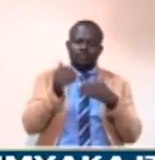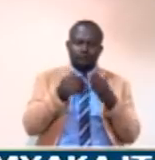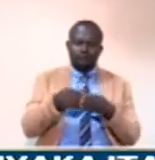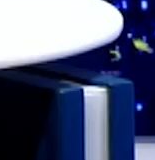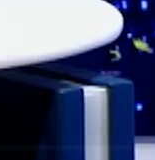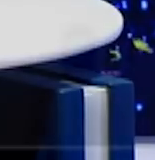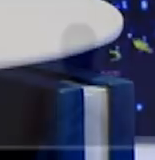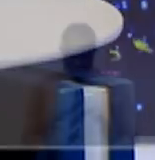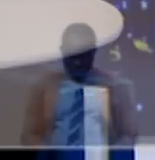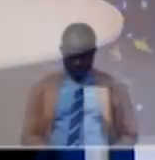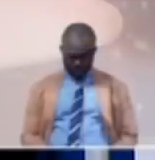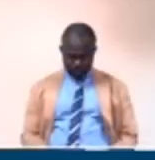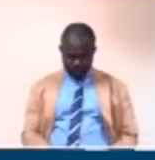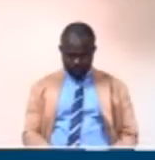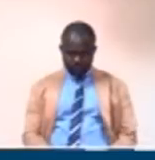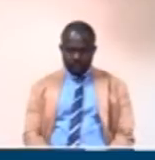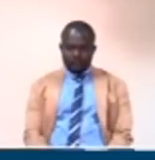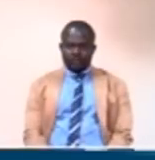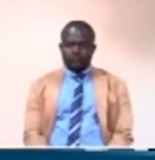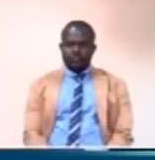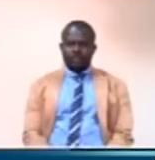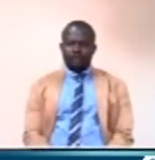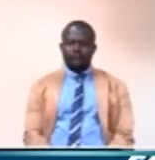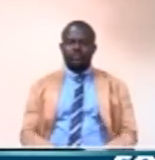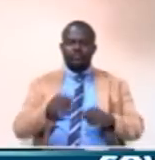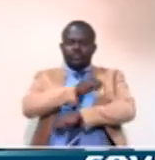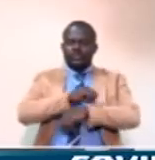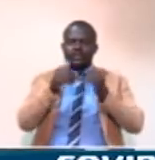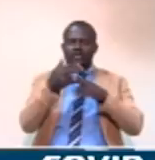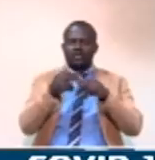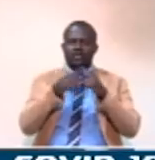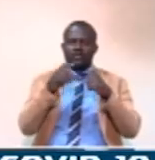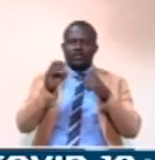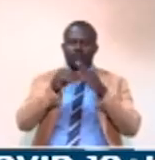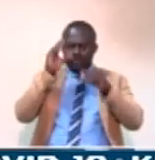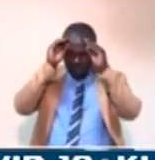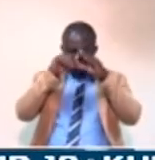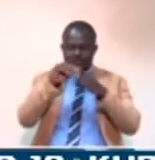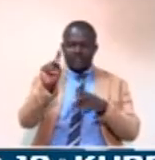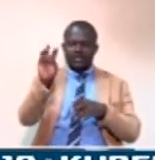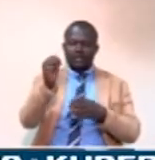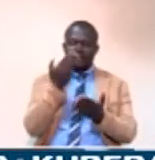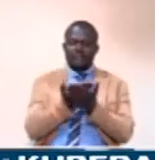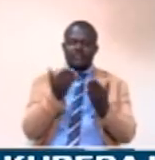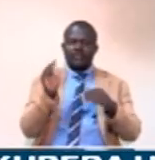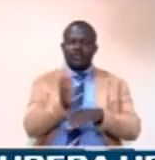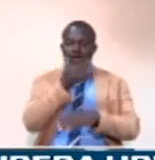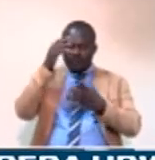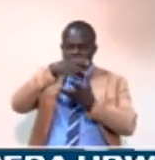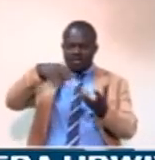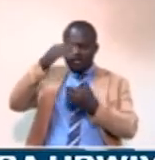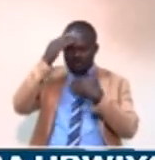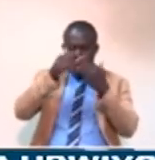nimugende. Nongeye kubaha ikaze mu makuru. Abanyeshuri hafi 600 bize muri kaminuza ya Kimu barasaba gukurwa mu gihirahiro kuko